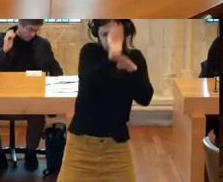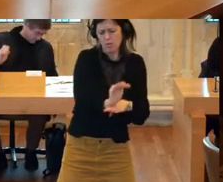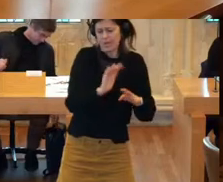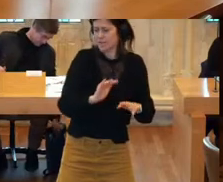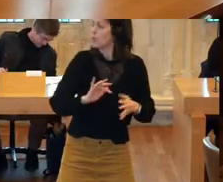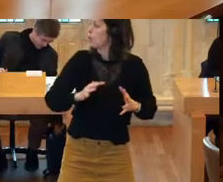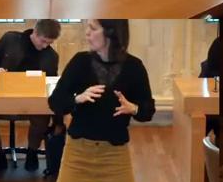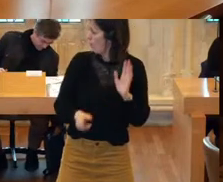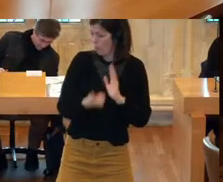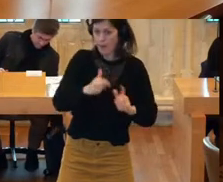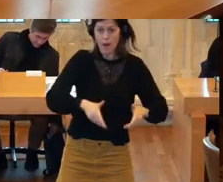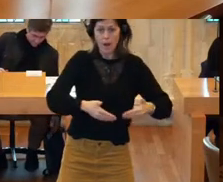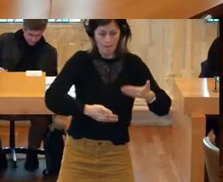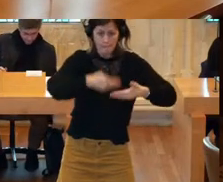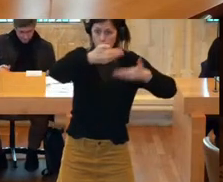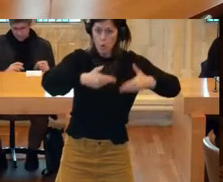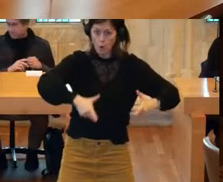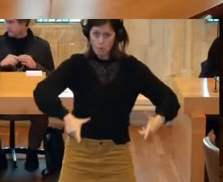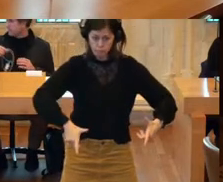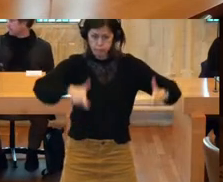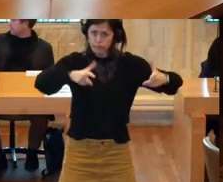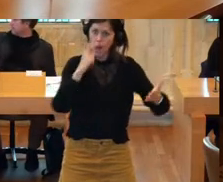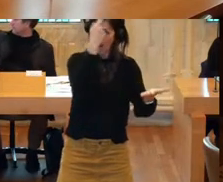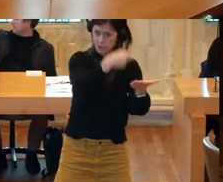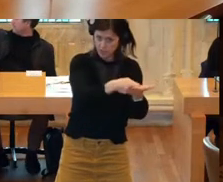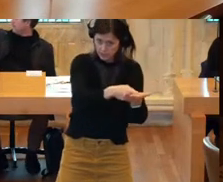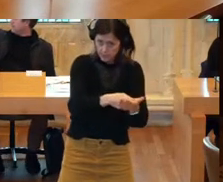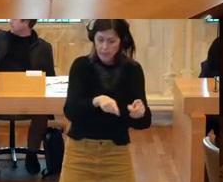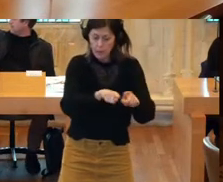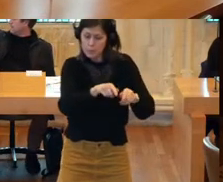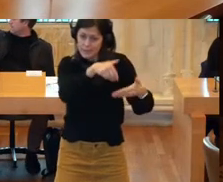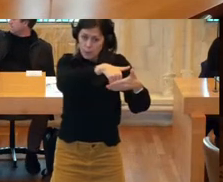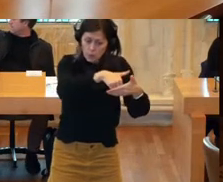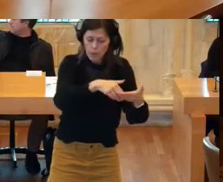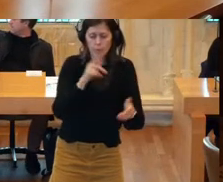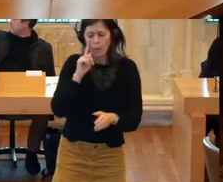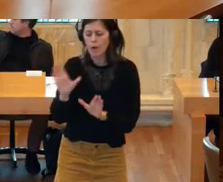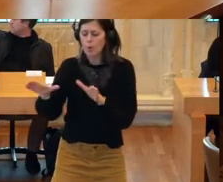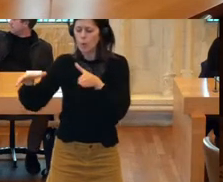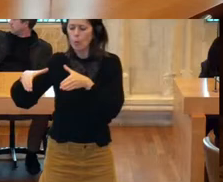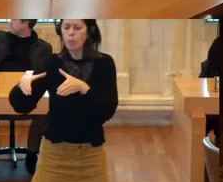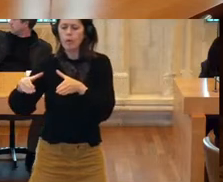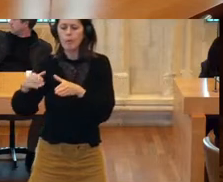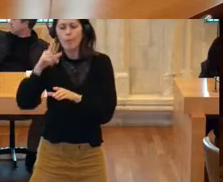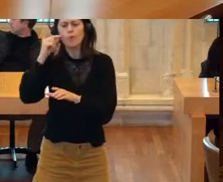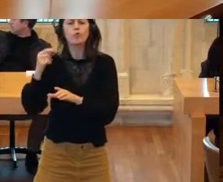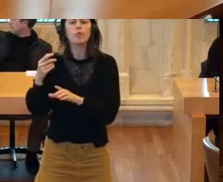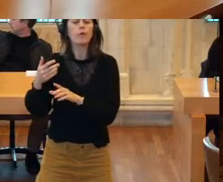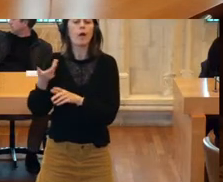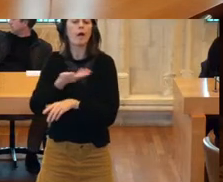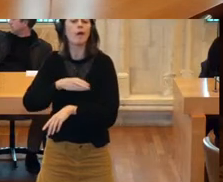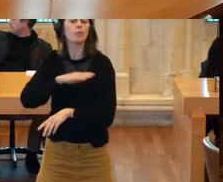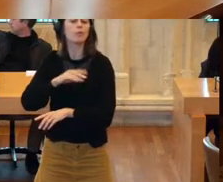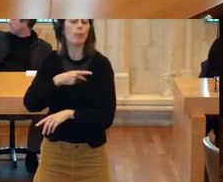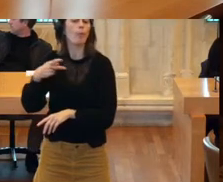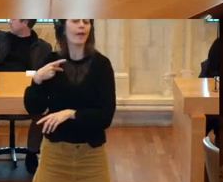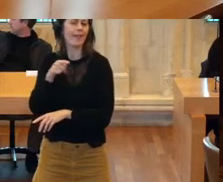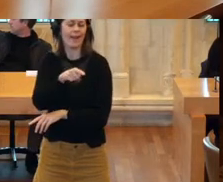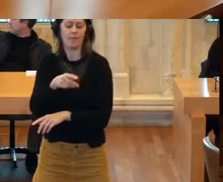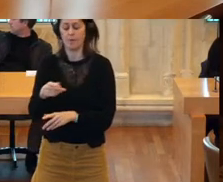murs et de son immobilier, parce qu'on sait aussi que le groupe de M. Ohayon est plutôt spécialisé dans